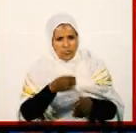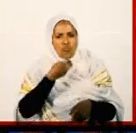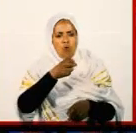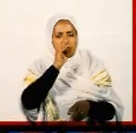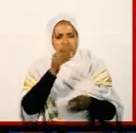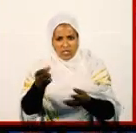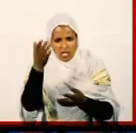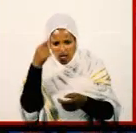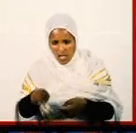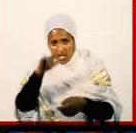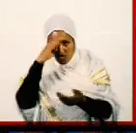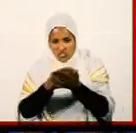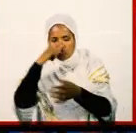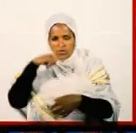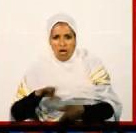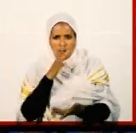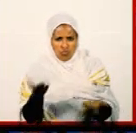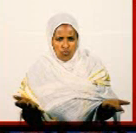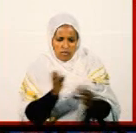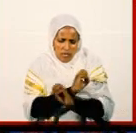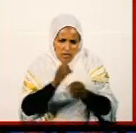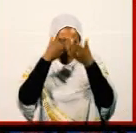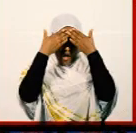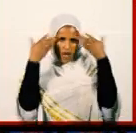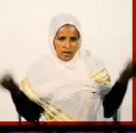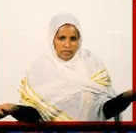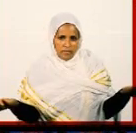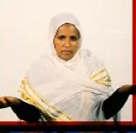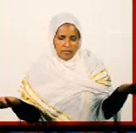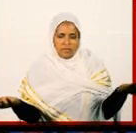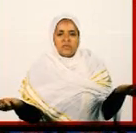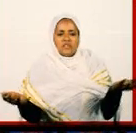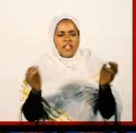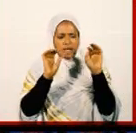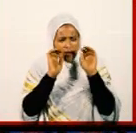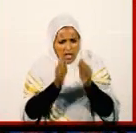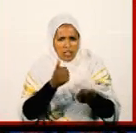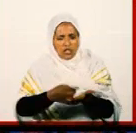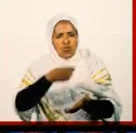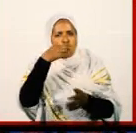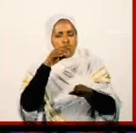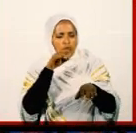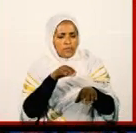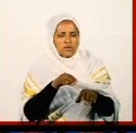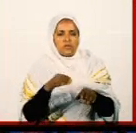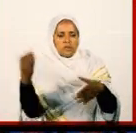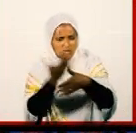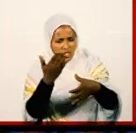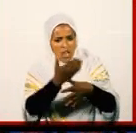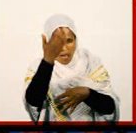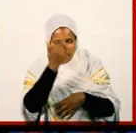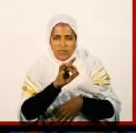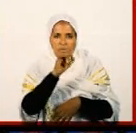እየተቆጡኝ፣ ይሄ ልጅ ሕፃን ነው፣ ምንም የሚያውቀው ነገር የለም፣ እንዴት ልቁረብ እያለ